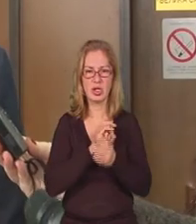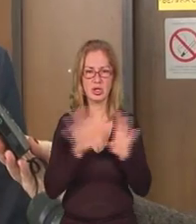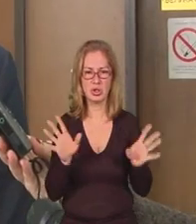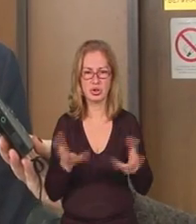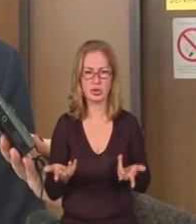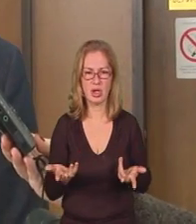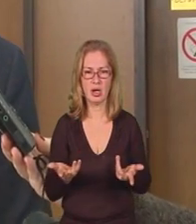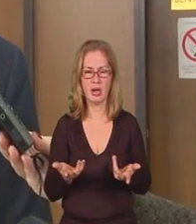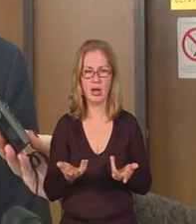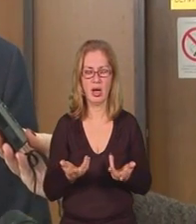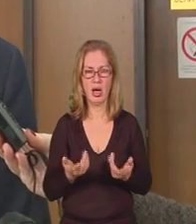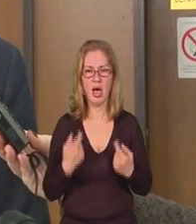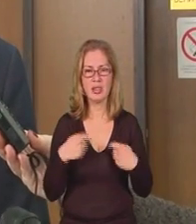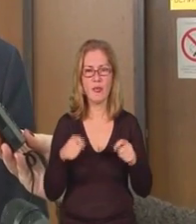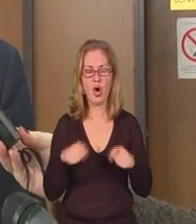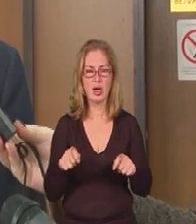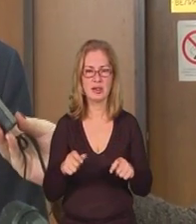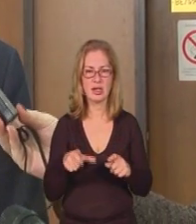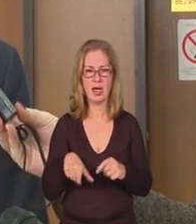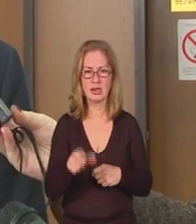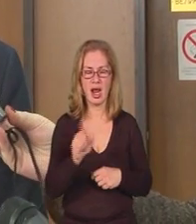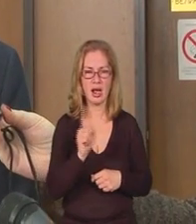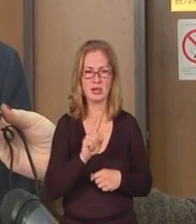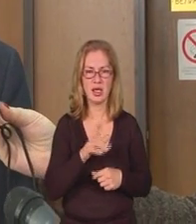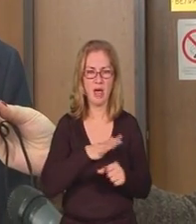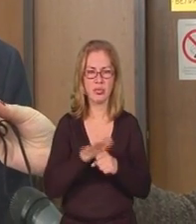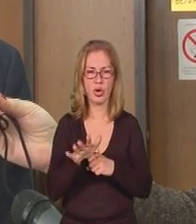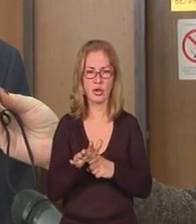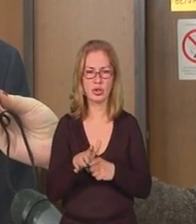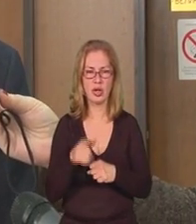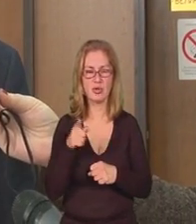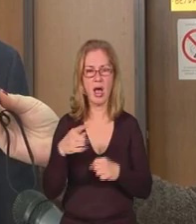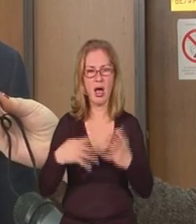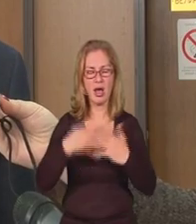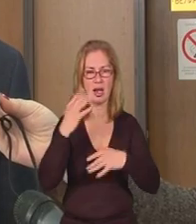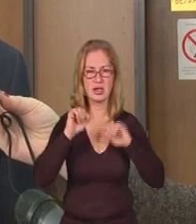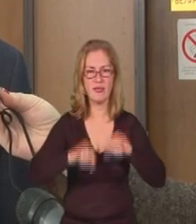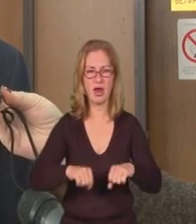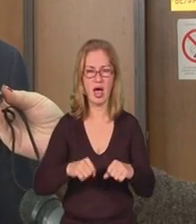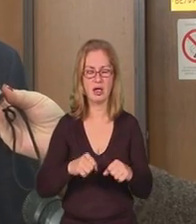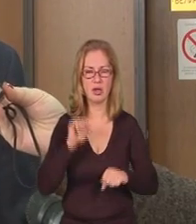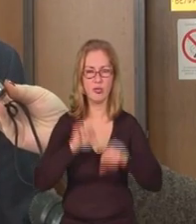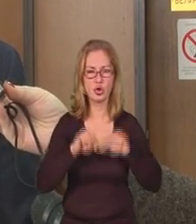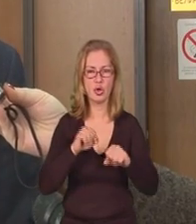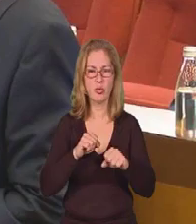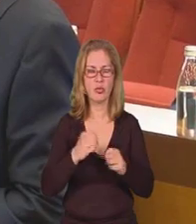dobiti novo. Također, Demokratska stranka se ne protivi da ova gradska vlast postupi po zakonu koji je doneta.